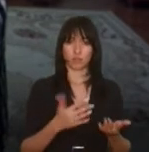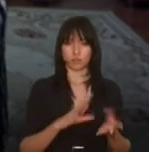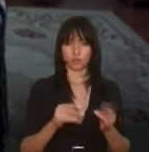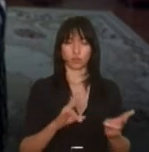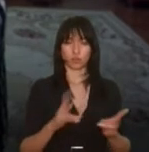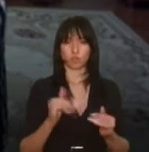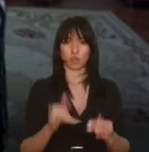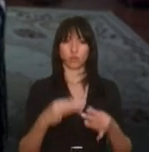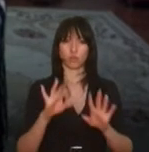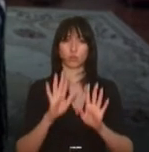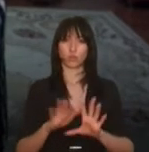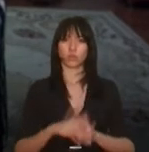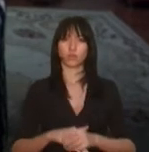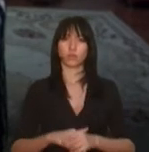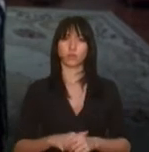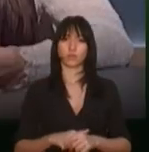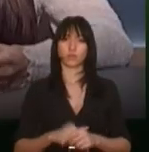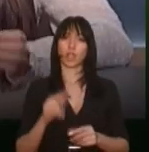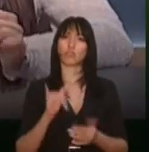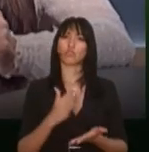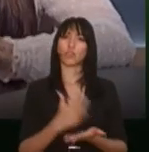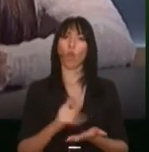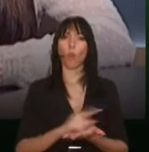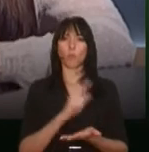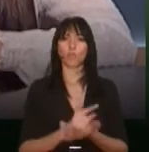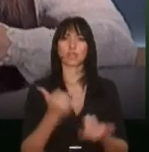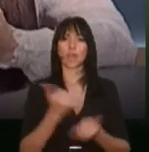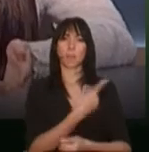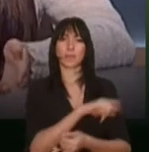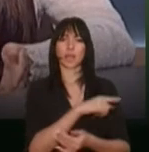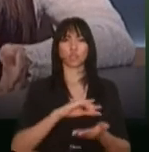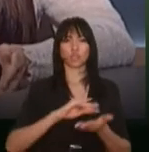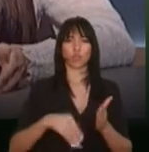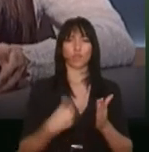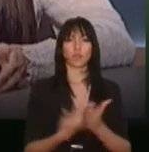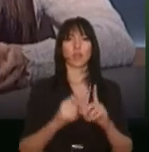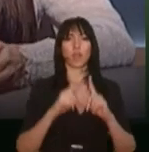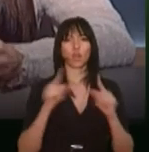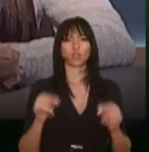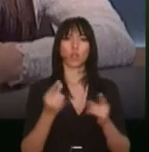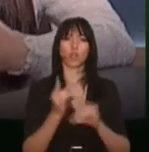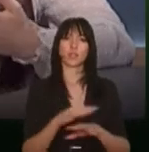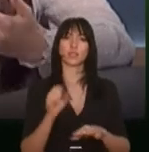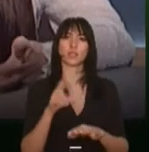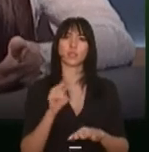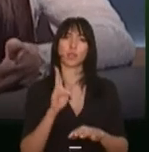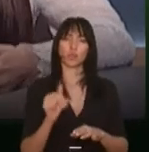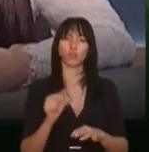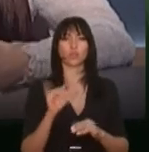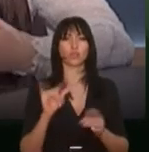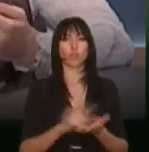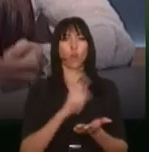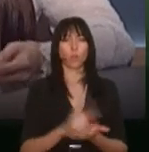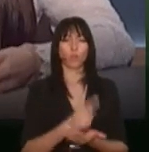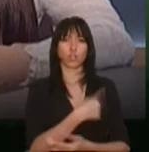робити. Чи є обов'язковий зараз медична довідка для школи і садочка? І чи обов'язково